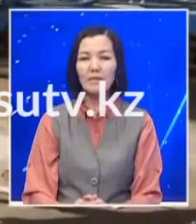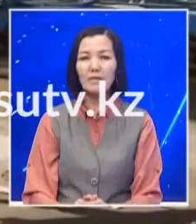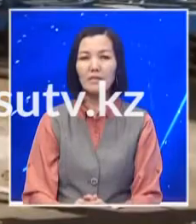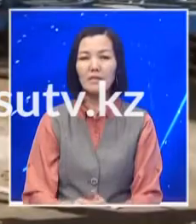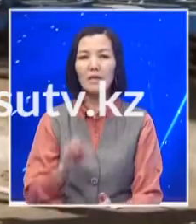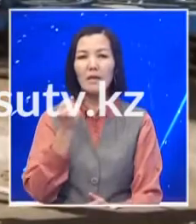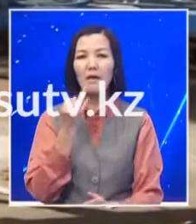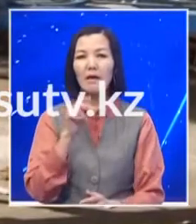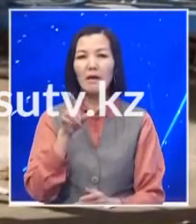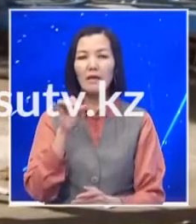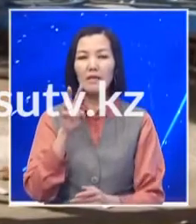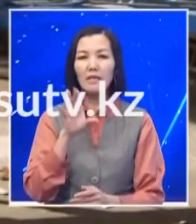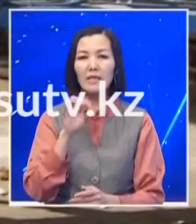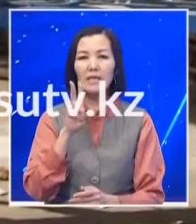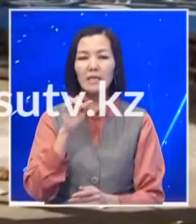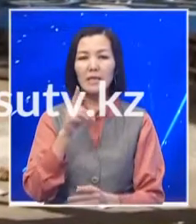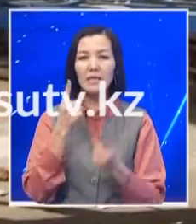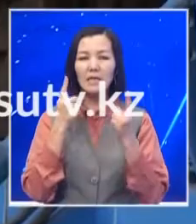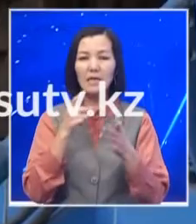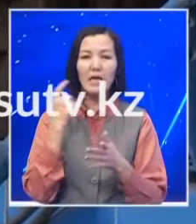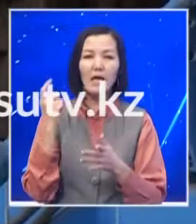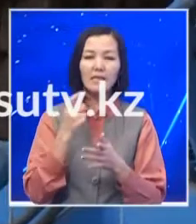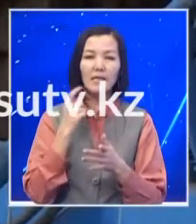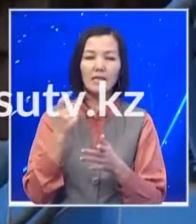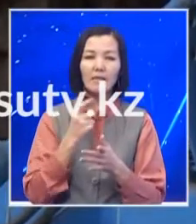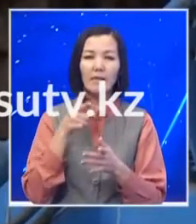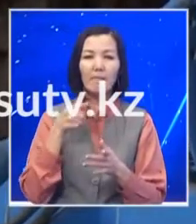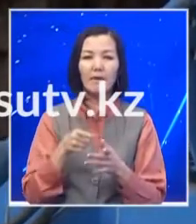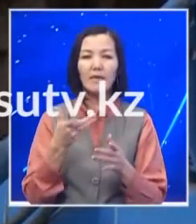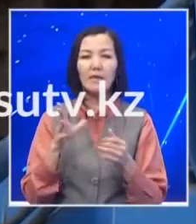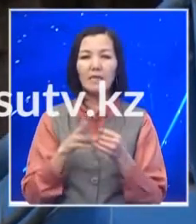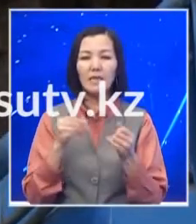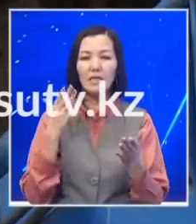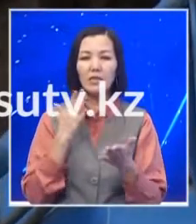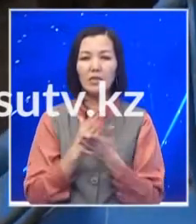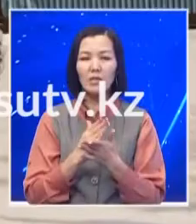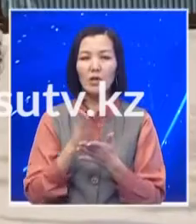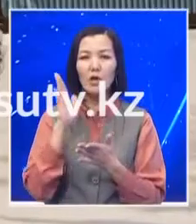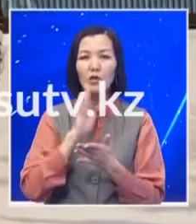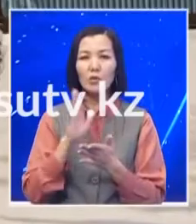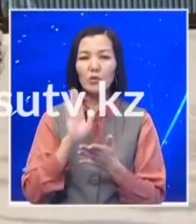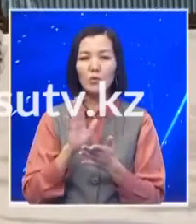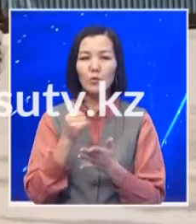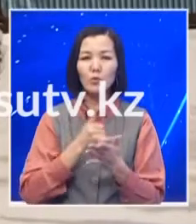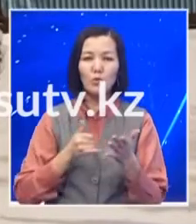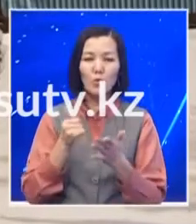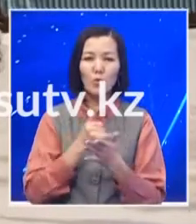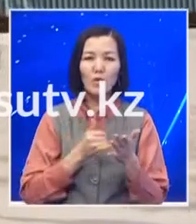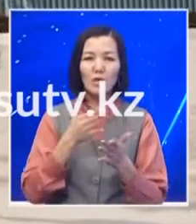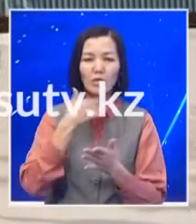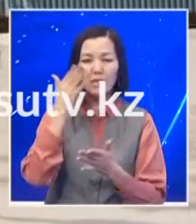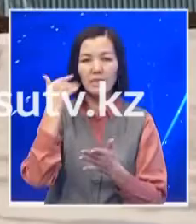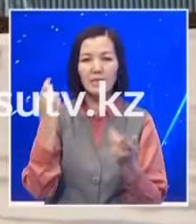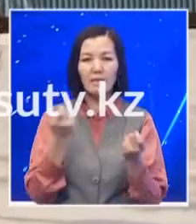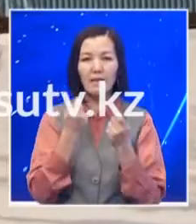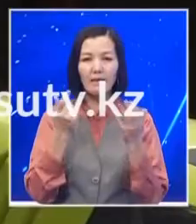Айдын Дүйсенбінов Ескелді ауданындағы ірі шаруа иесі. 1000 гектар жері бар. Алқабына соя, жүгері, күздік және жаздық дәнді